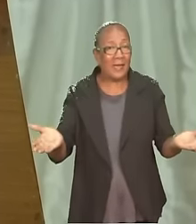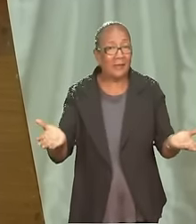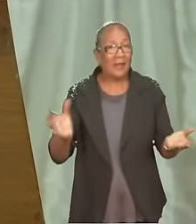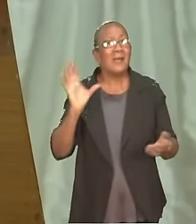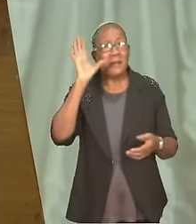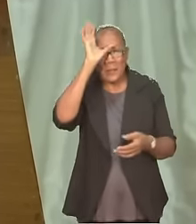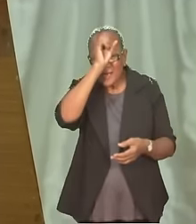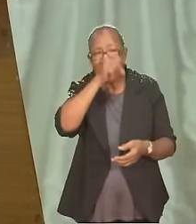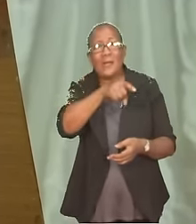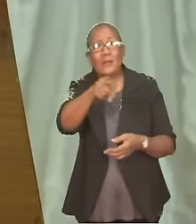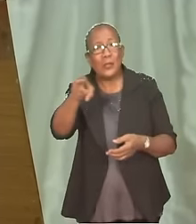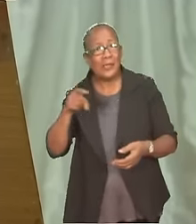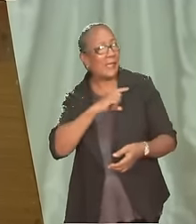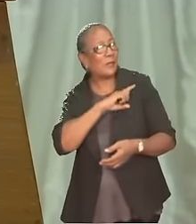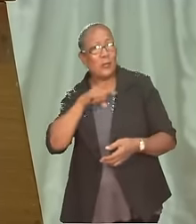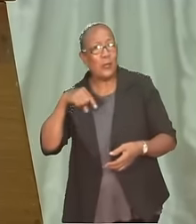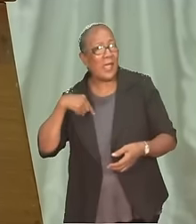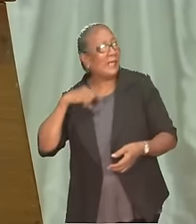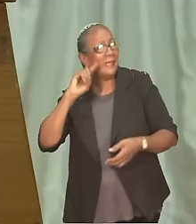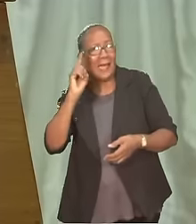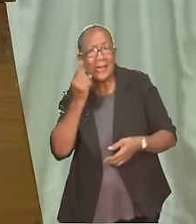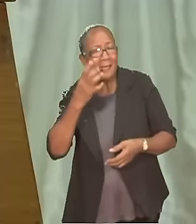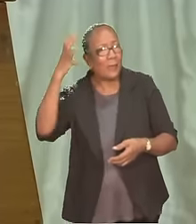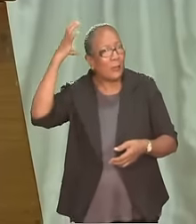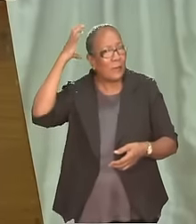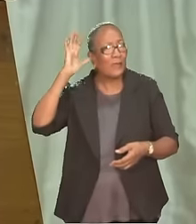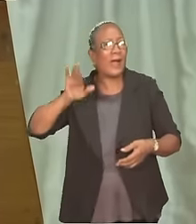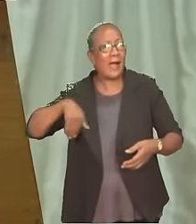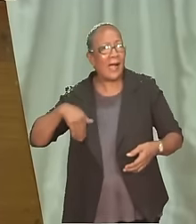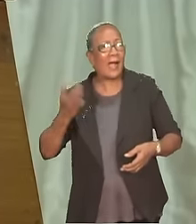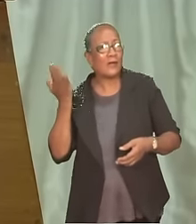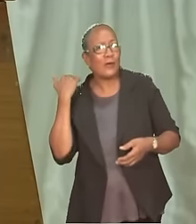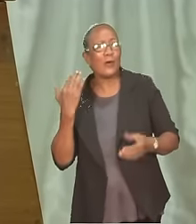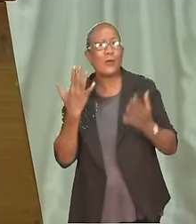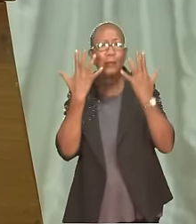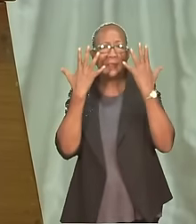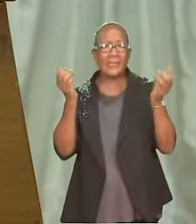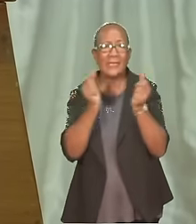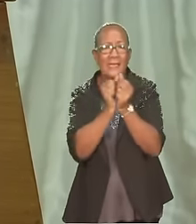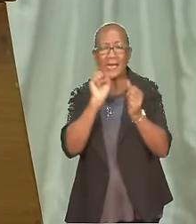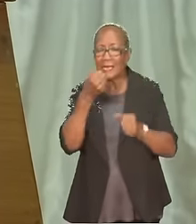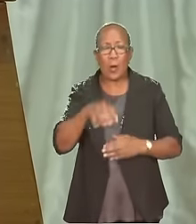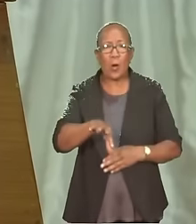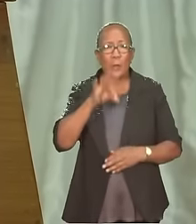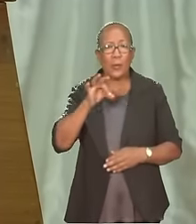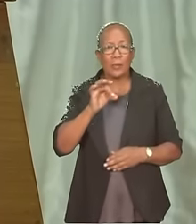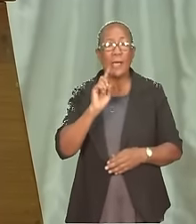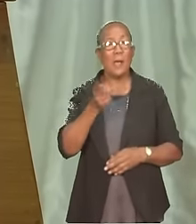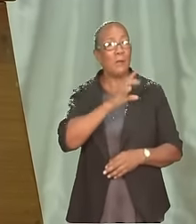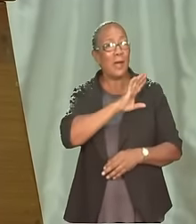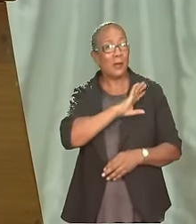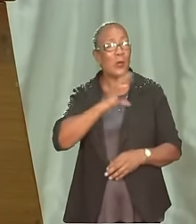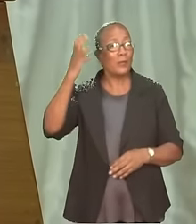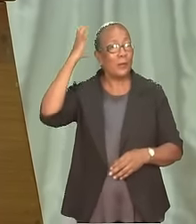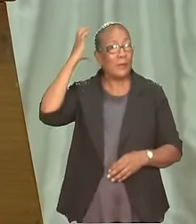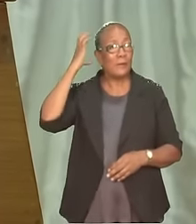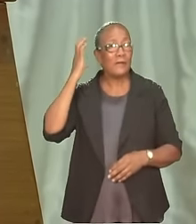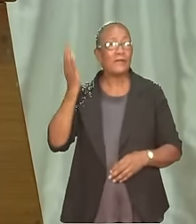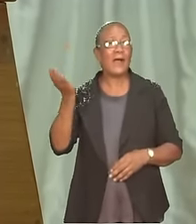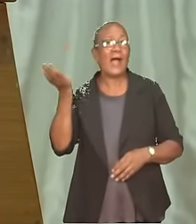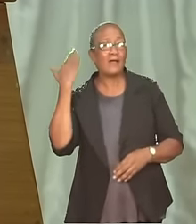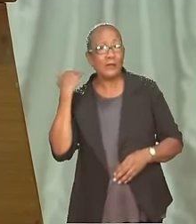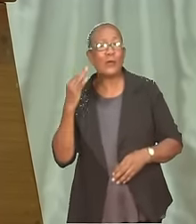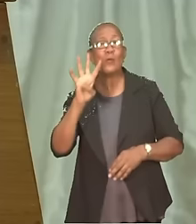Begrijpt u dat wij niet alleen die problemen van afgelopen 10 jaar moesten oplossen als regering, maar ook de problemen van afgelopen 40